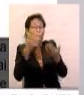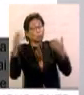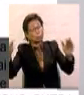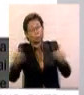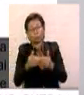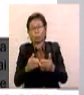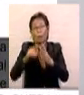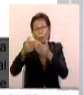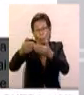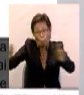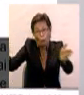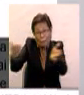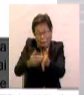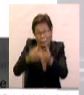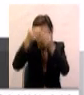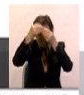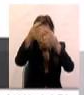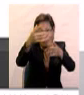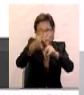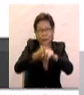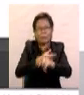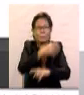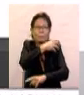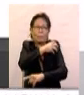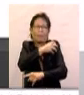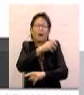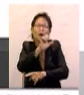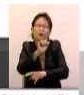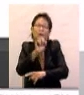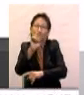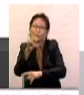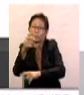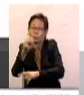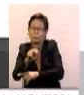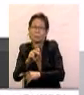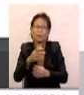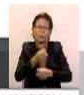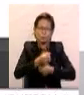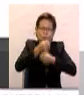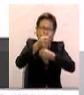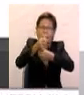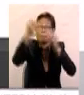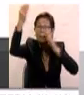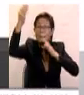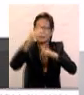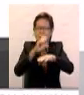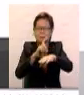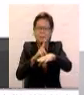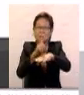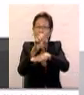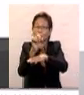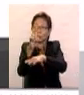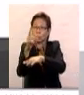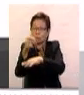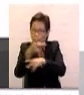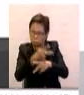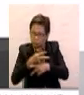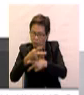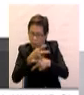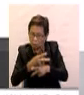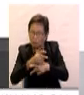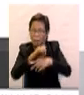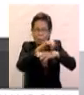semula setelah mendapat pemakluman daripada pihak berkuasa negara itu. Kedutaan Malaysia di Sudan terus mengambil langkah berjaga-jaga